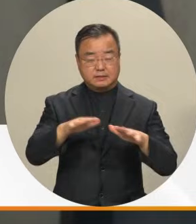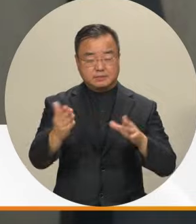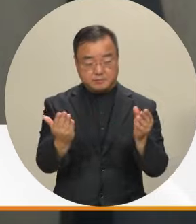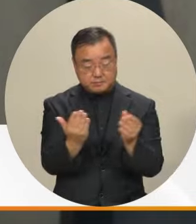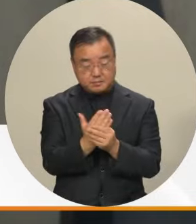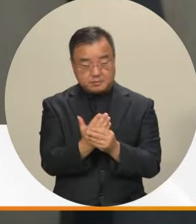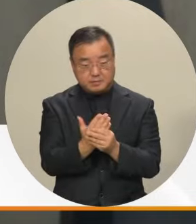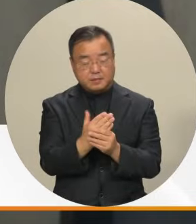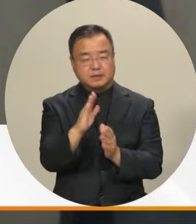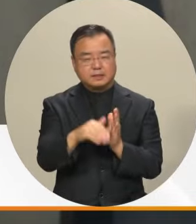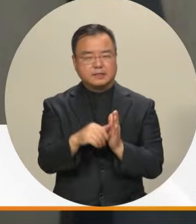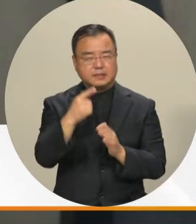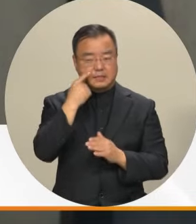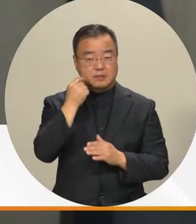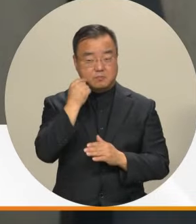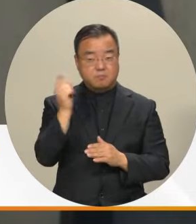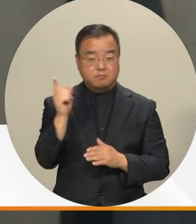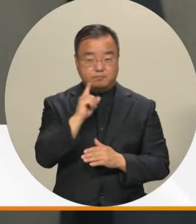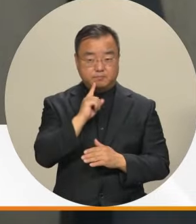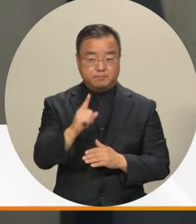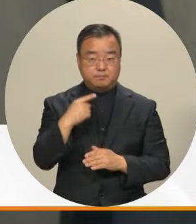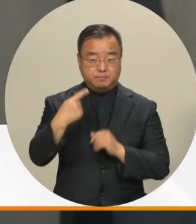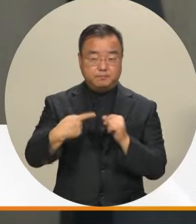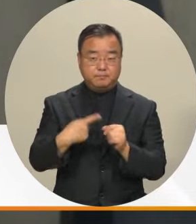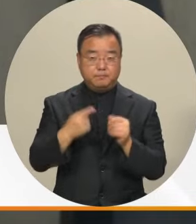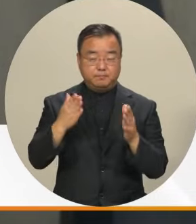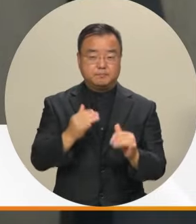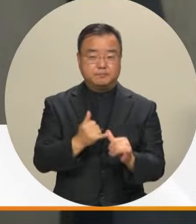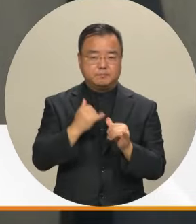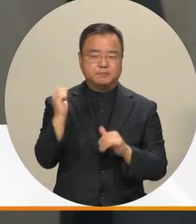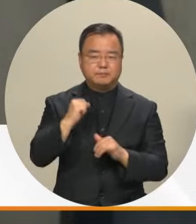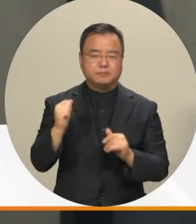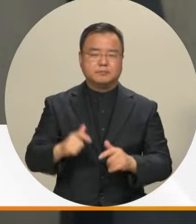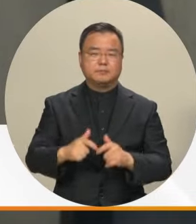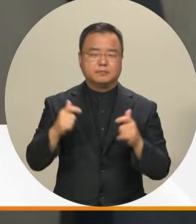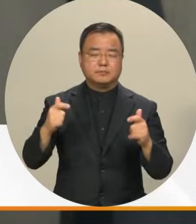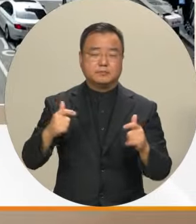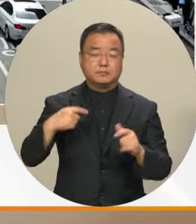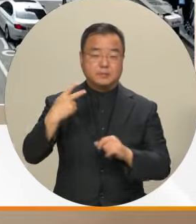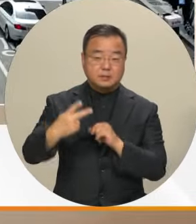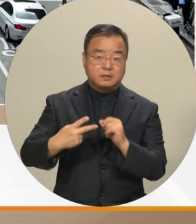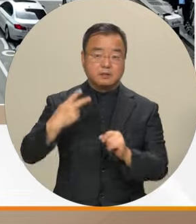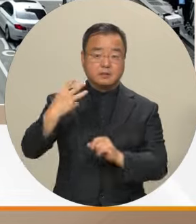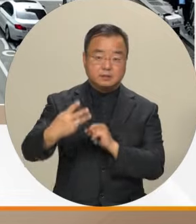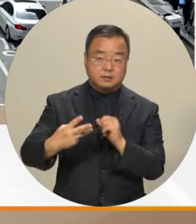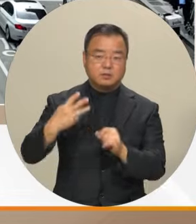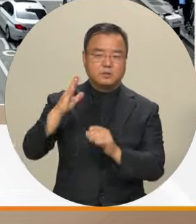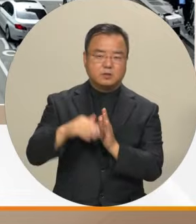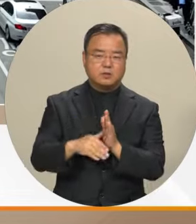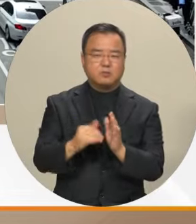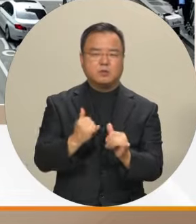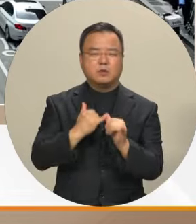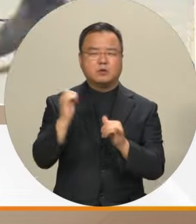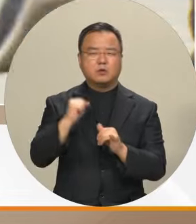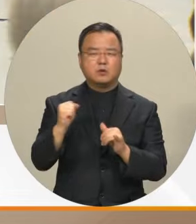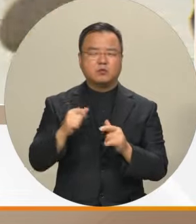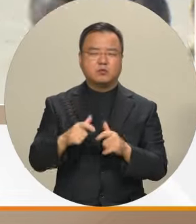연구인데 1년 후에 자살률이 증가하는 것도 너무 속상한데 오히려 2년차 3년 차에 증가